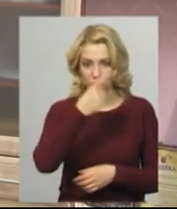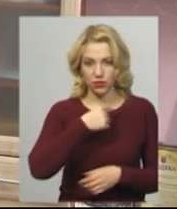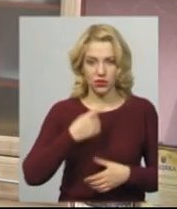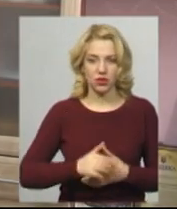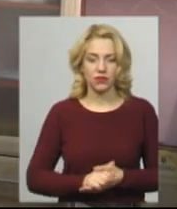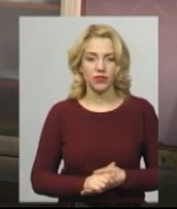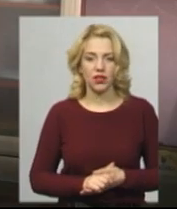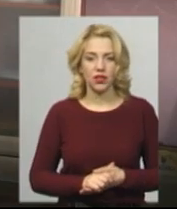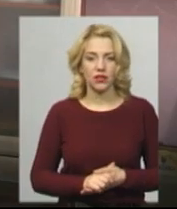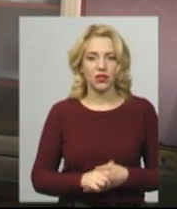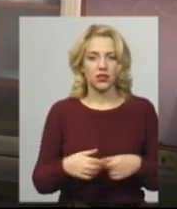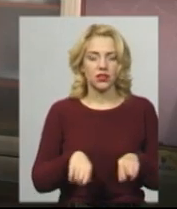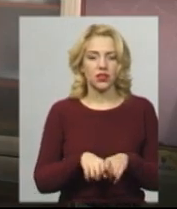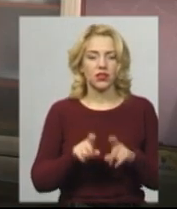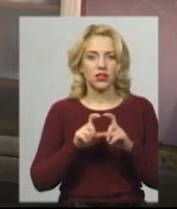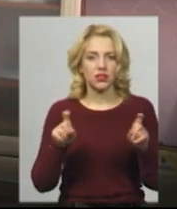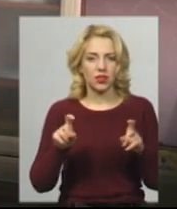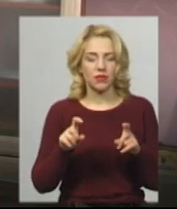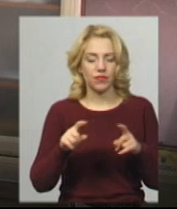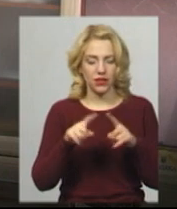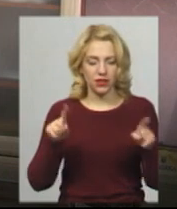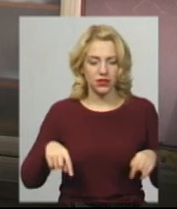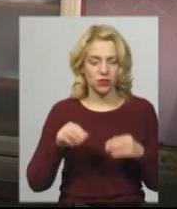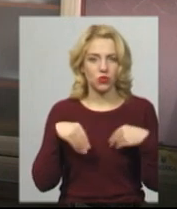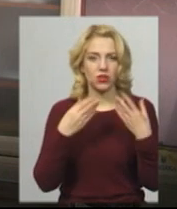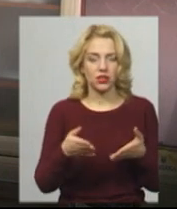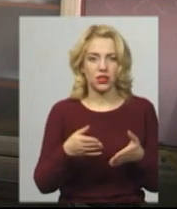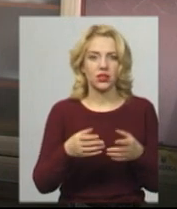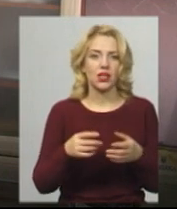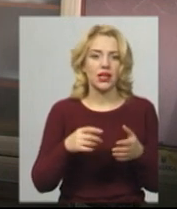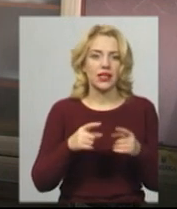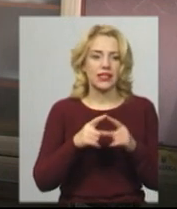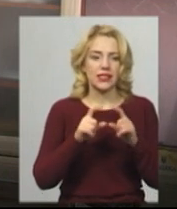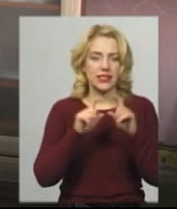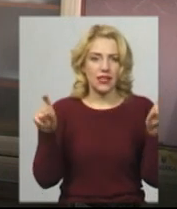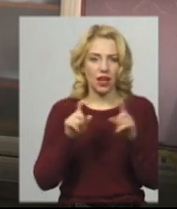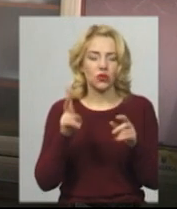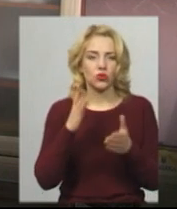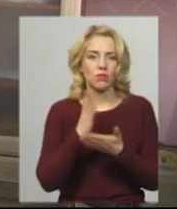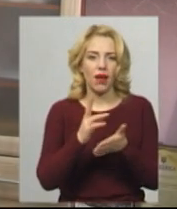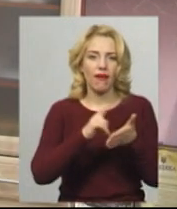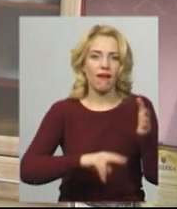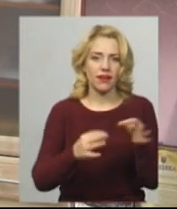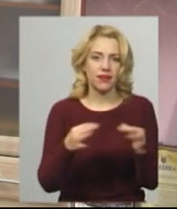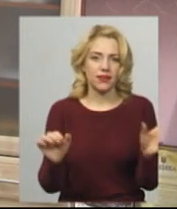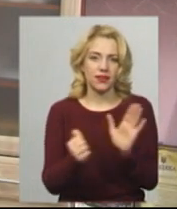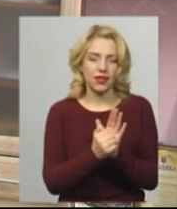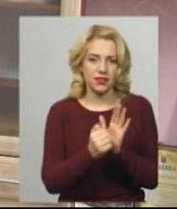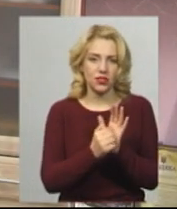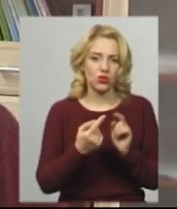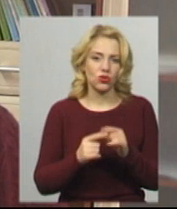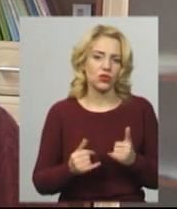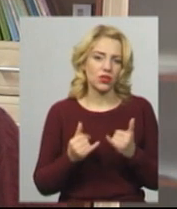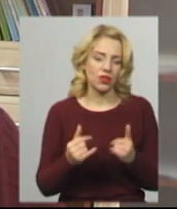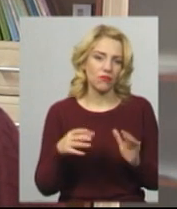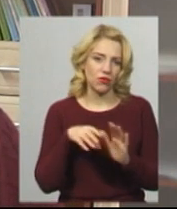можуть бути надані тільки в тому закладі, який має акредитацію і ліцензію на провадження медичної